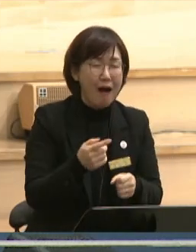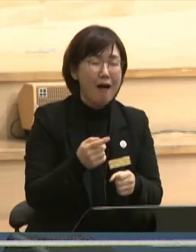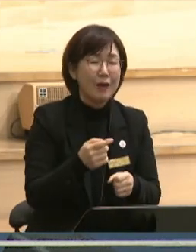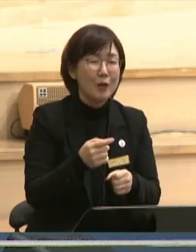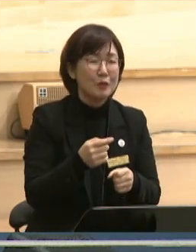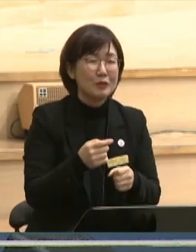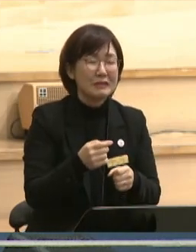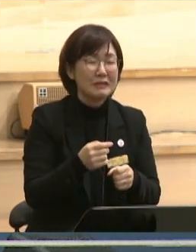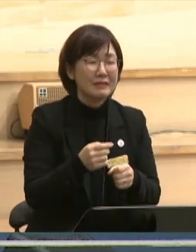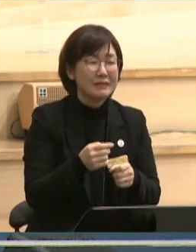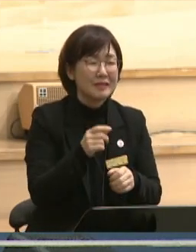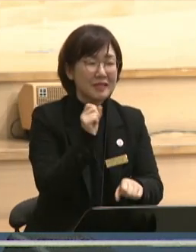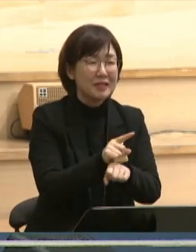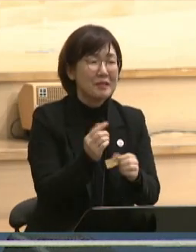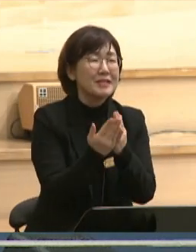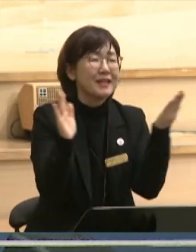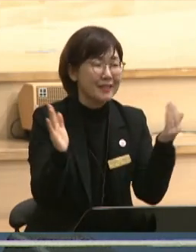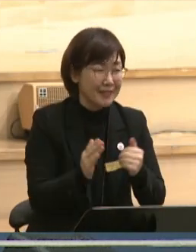근데요